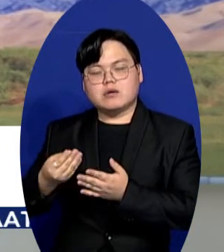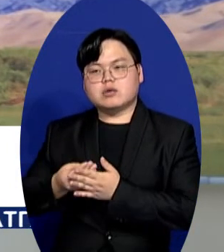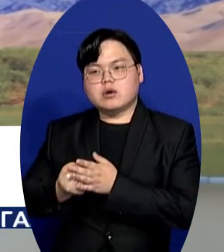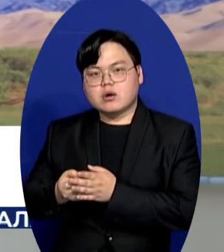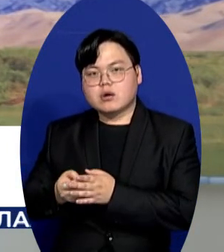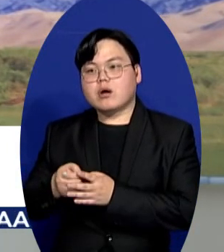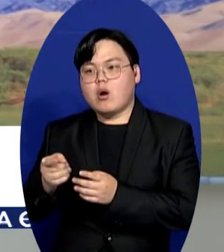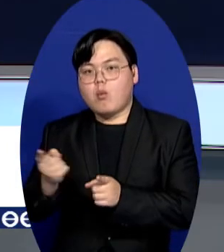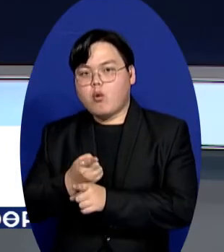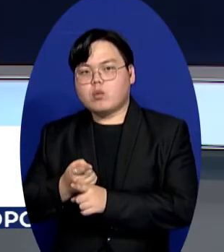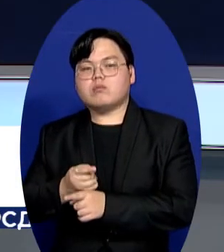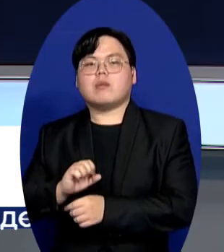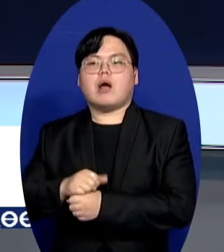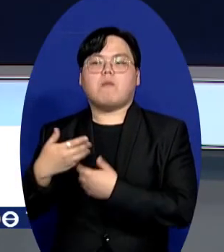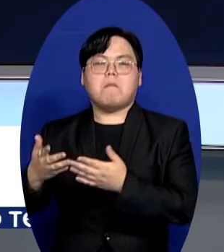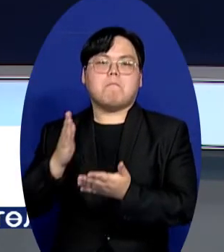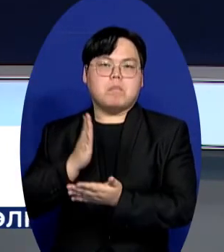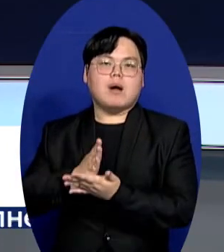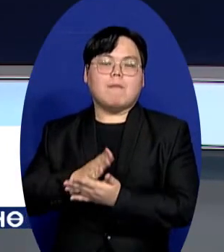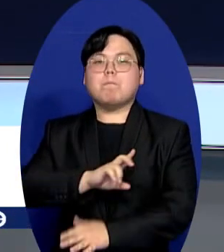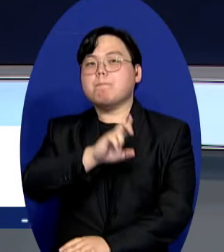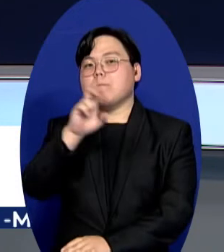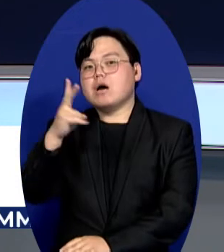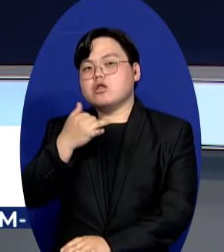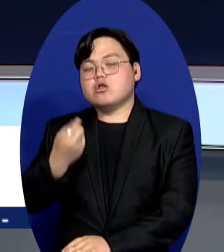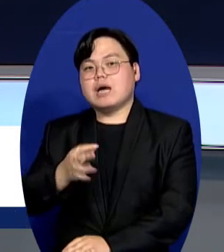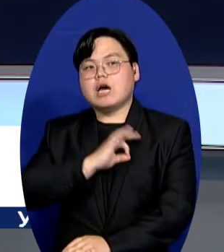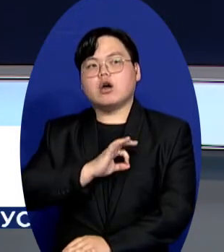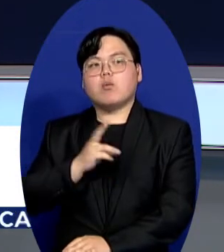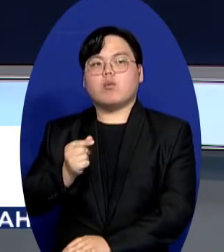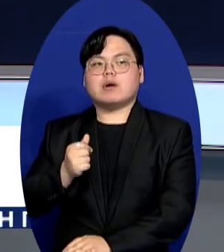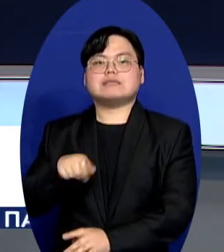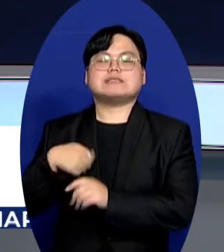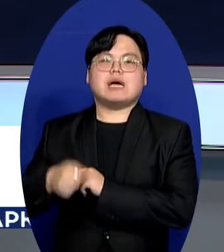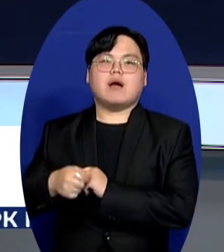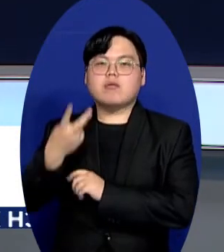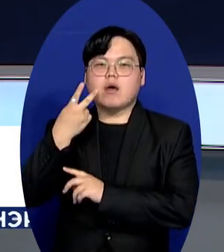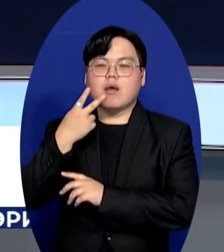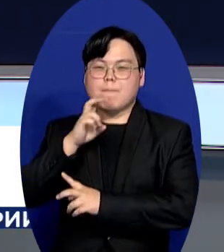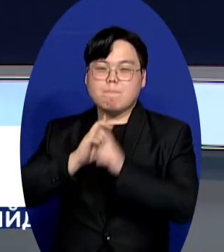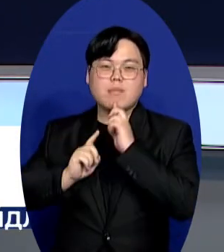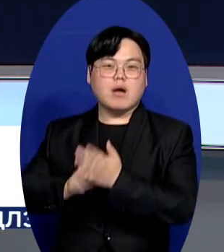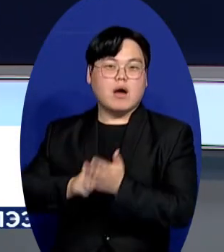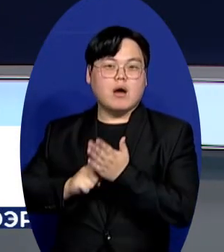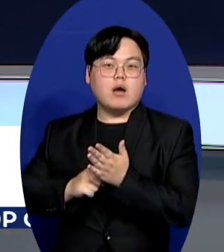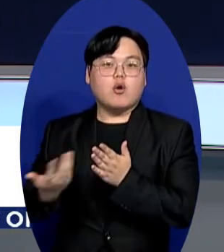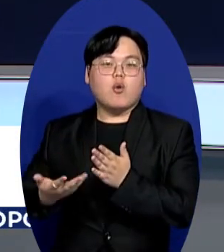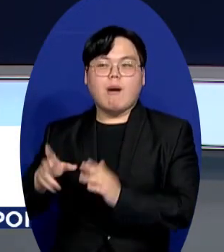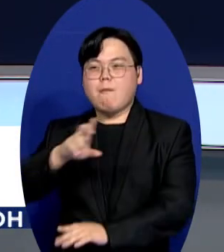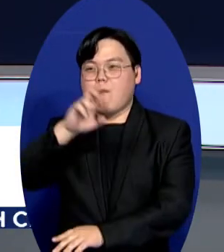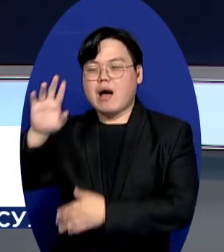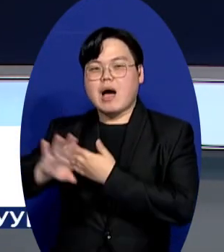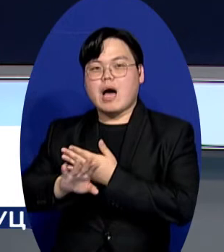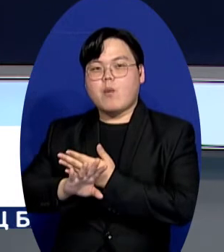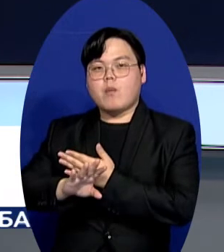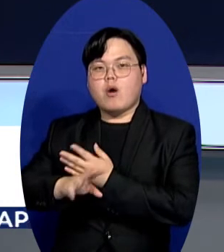газруудад нь бол хөрвүүлсэн байна. Байгалийн нөөц ашигласны төлбөрийн орлогын зарцуулалтад гарч байгаа нийтлэг бэрхшээлийг нэрлвэл байгаль орчныг хамгаалах